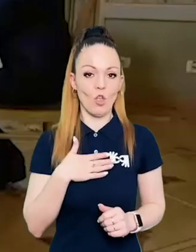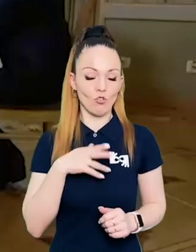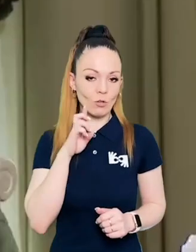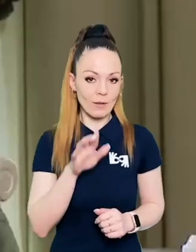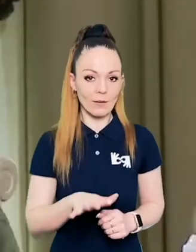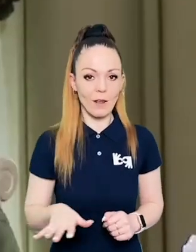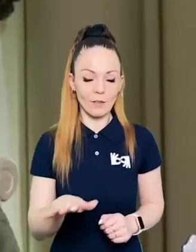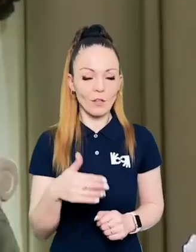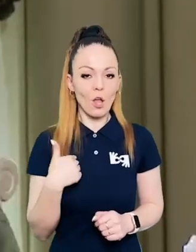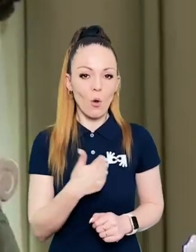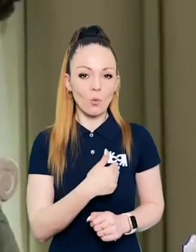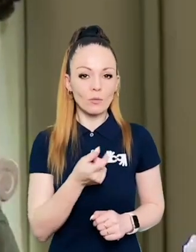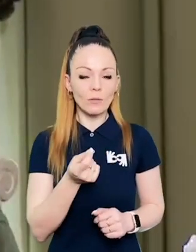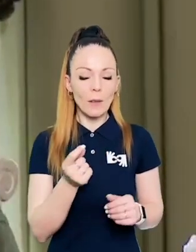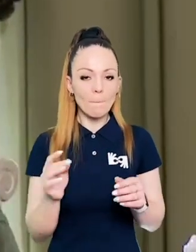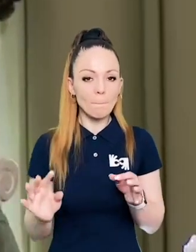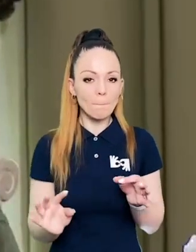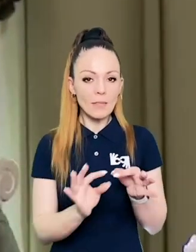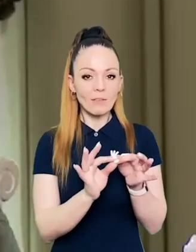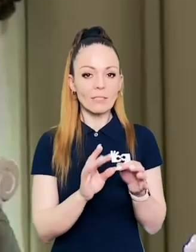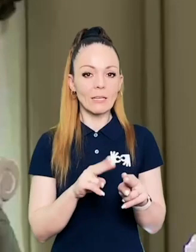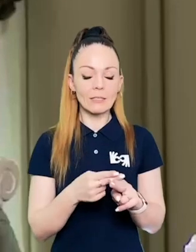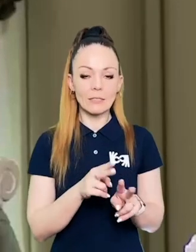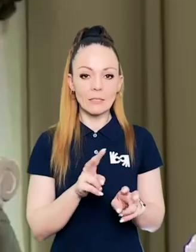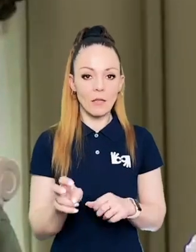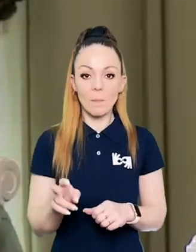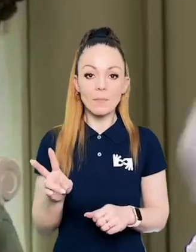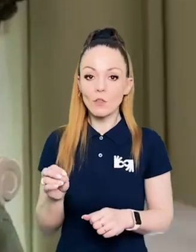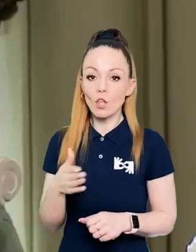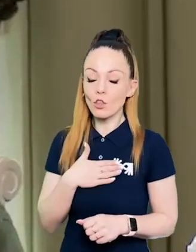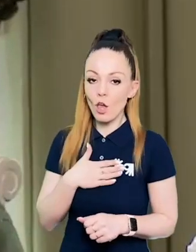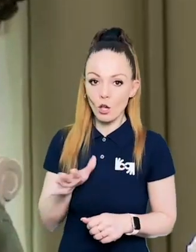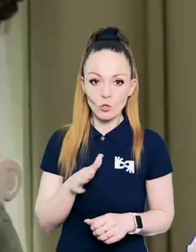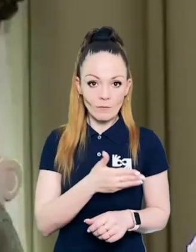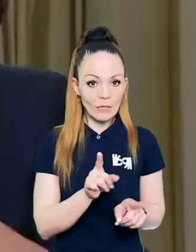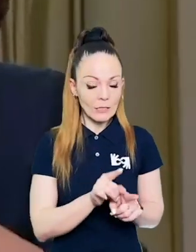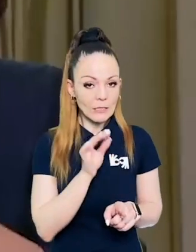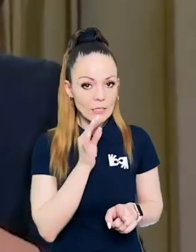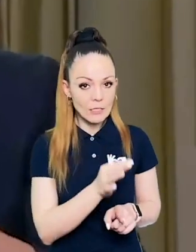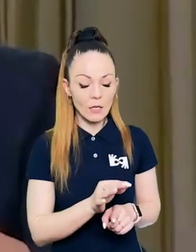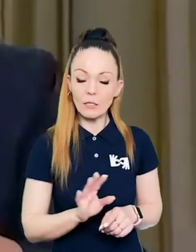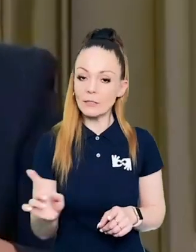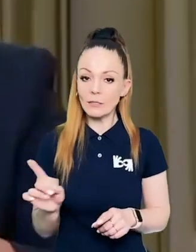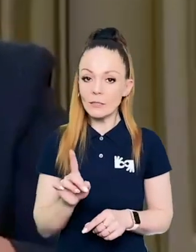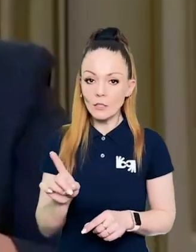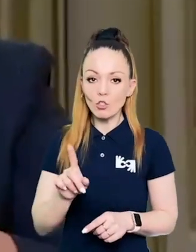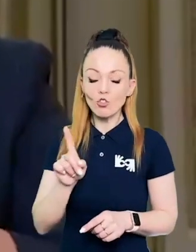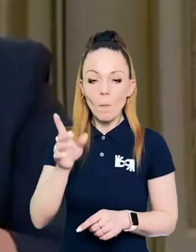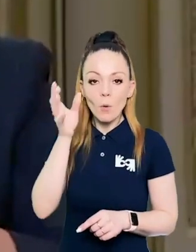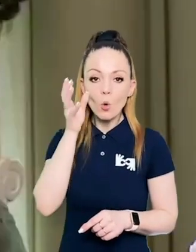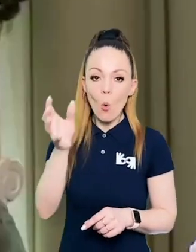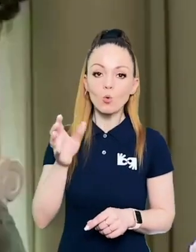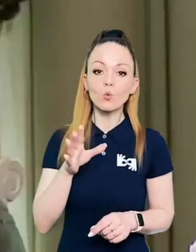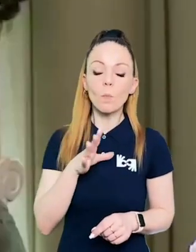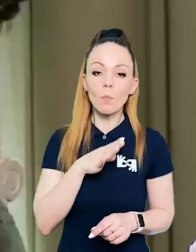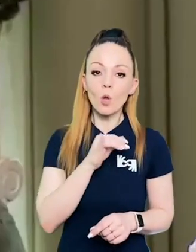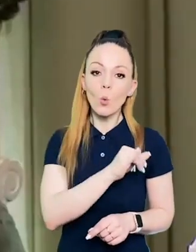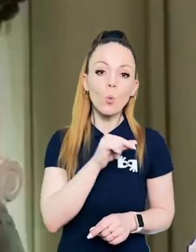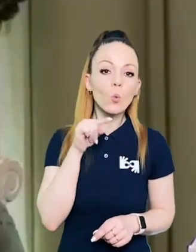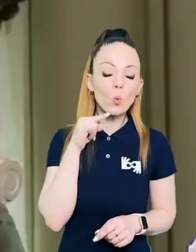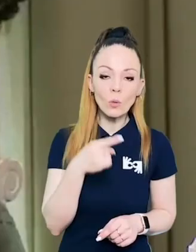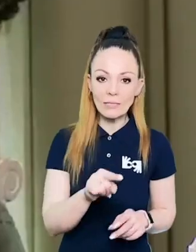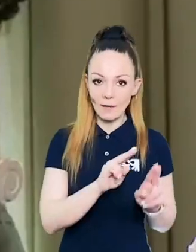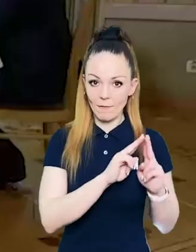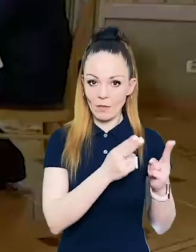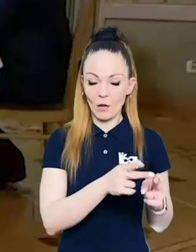розуму нашій країні. Я хочу якраз трошечки підв'язатись до цієї теми. Не нашої. Ну, ви так сказали, ні, я хочу уточнити. Щоб розум був у